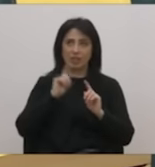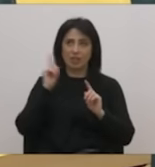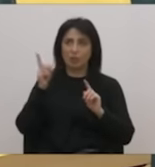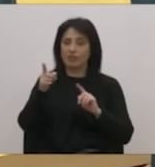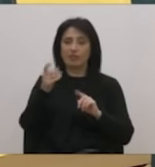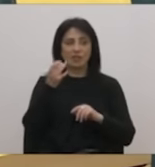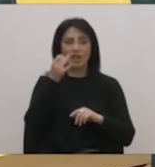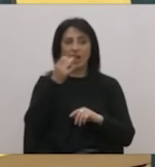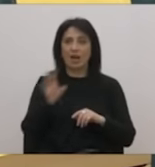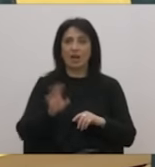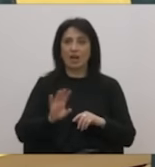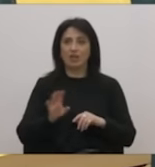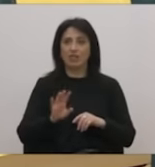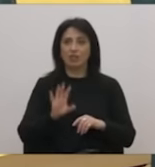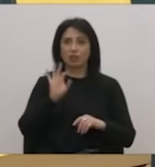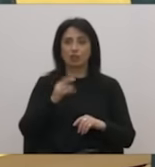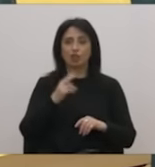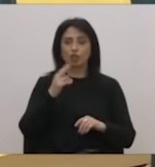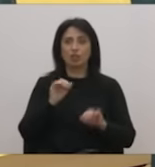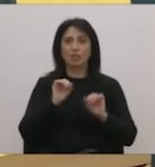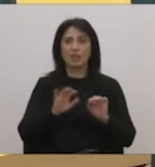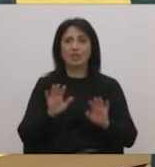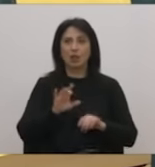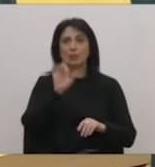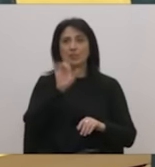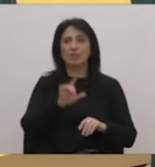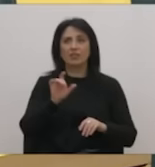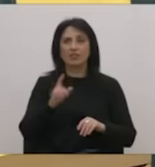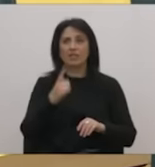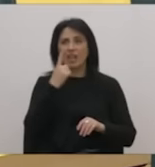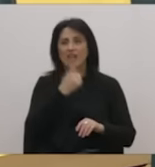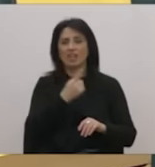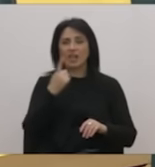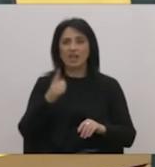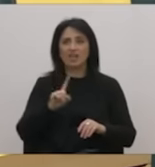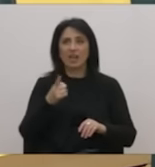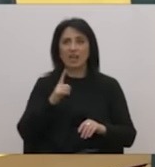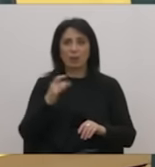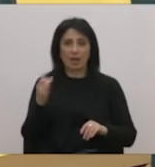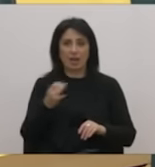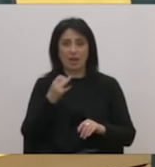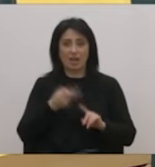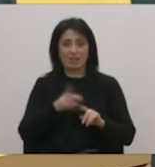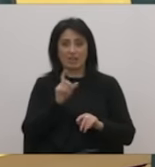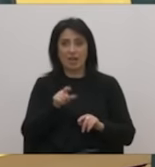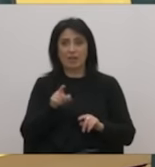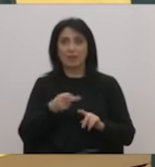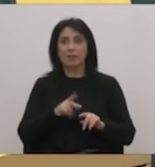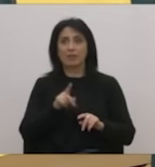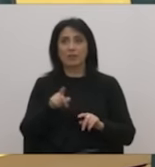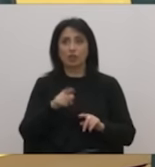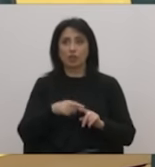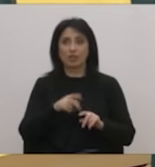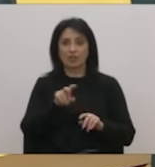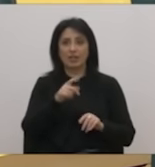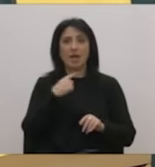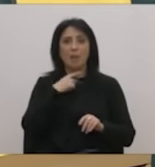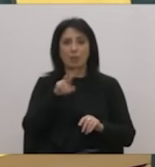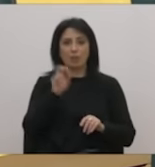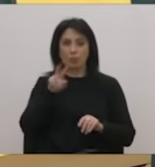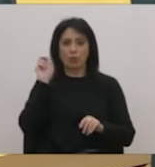არ გაინტერესებთ სოციალურად დაუცველი ადამიანები. ერთადერთი რატომაც გაინტერესებთ ეს ადამიანები, იმიტომ რომ წაგლიჯოთ